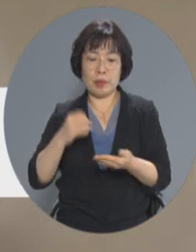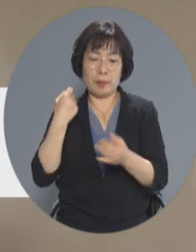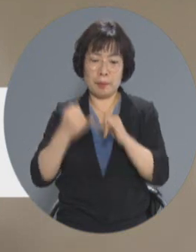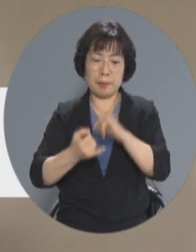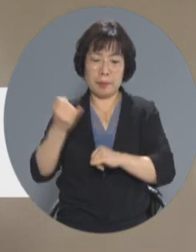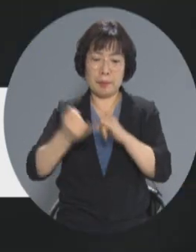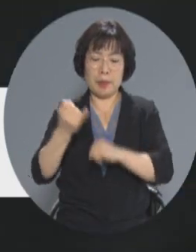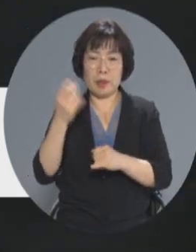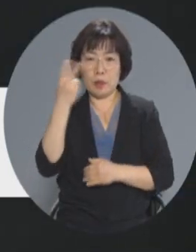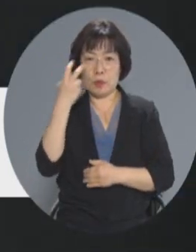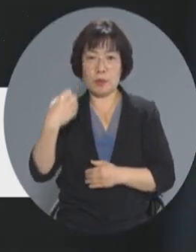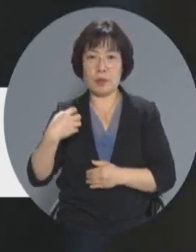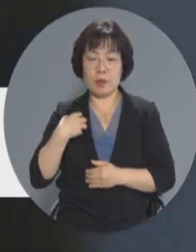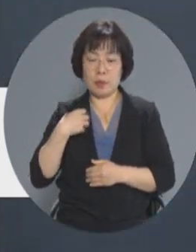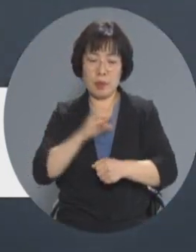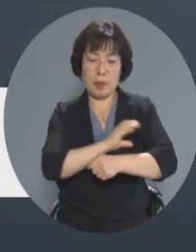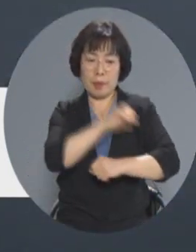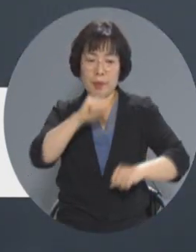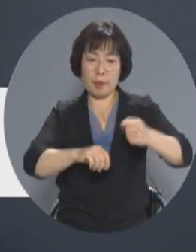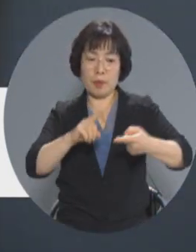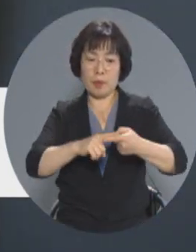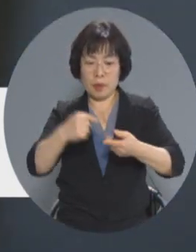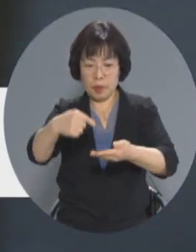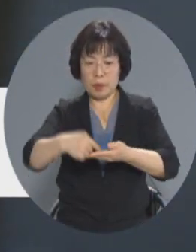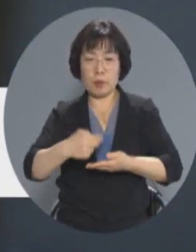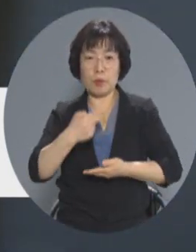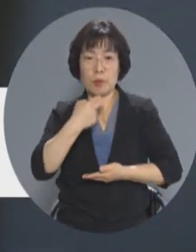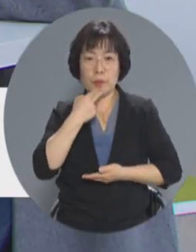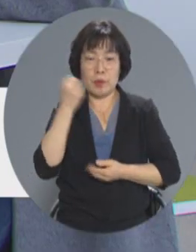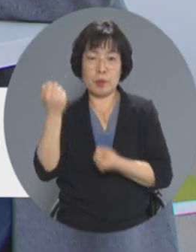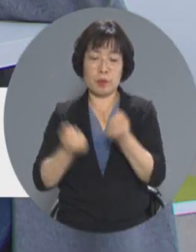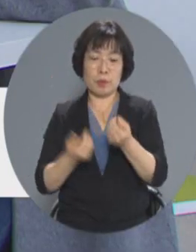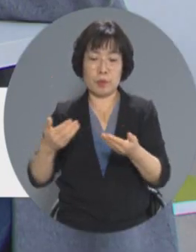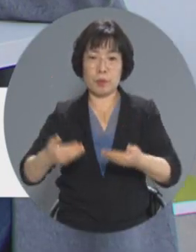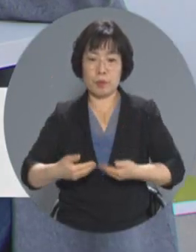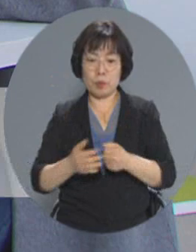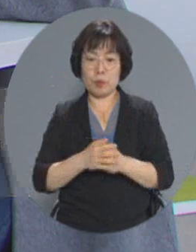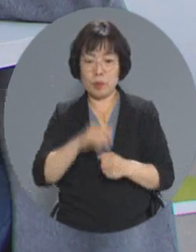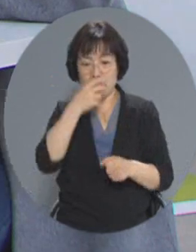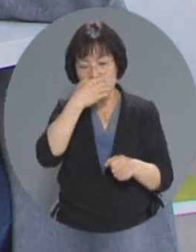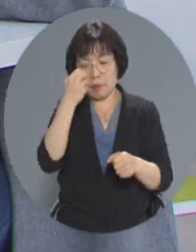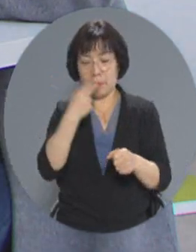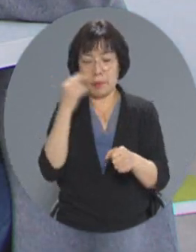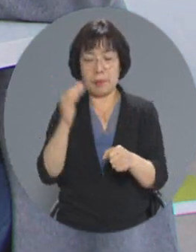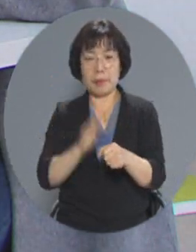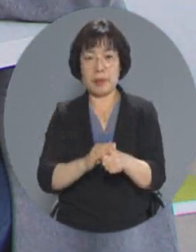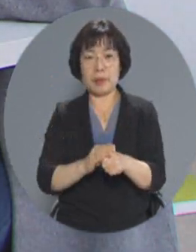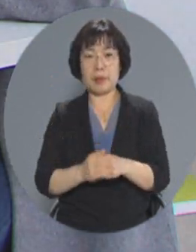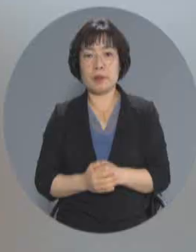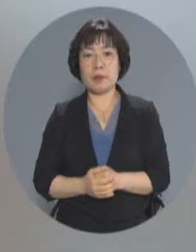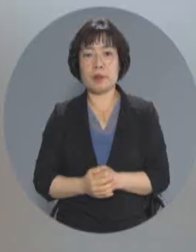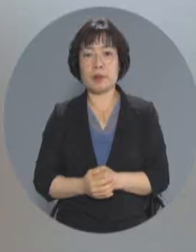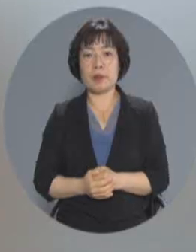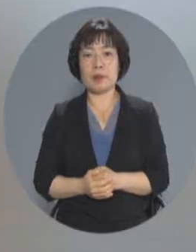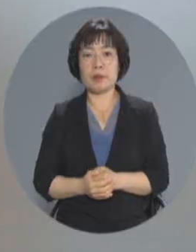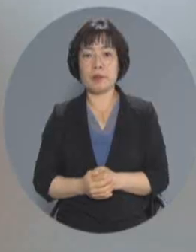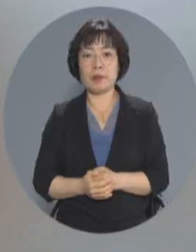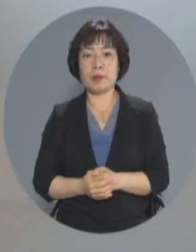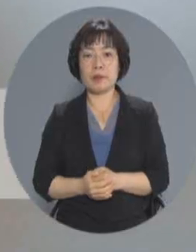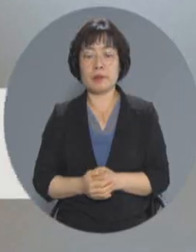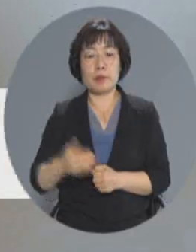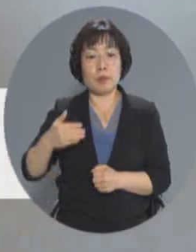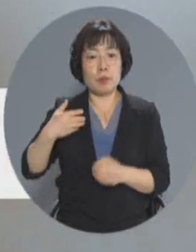체불만 조사할 뿐 갑질 신고는 받지 않는다고 설명했었다며 황당함을 감추지 못했습니다. 모든